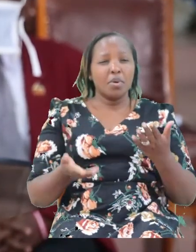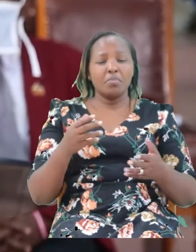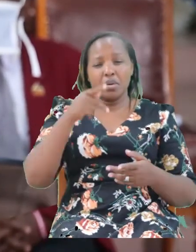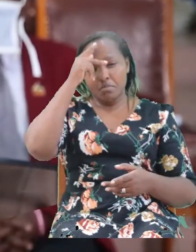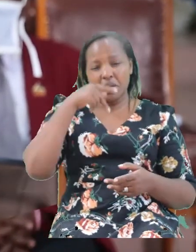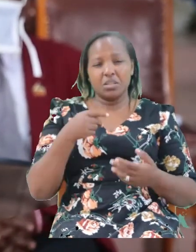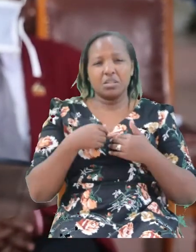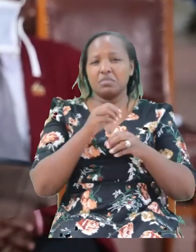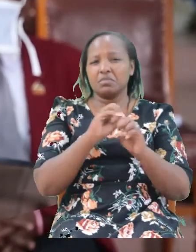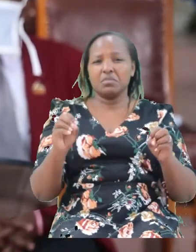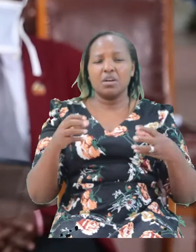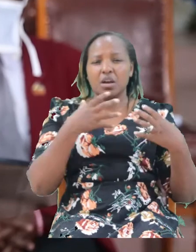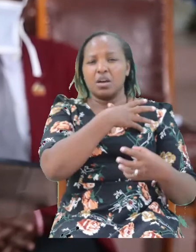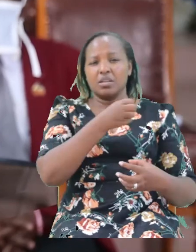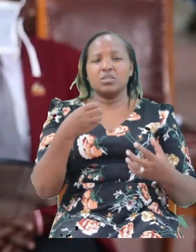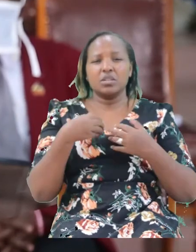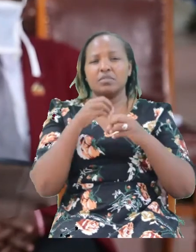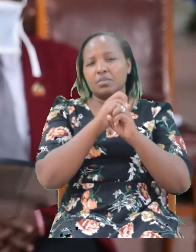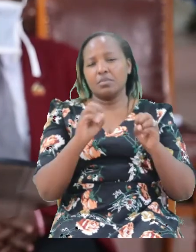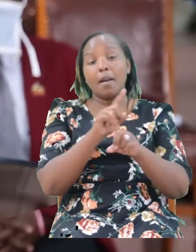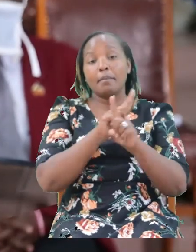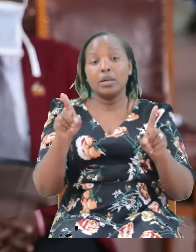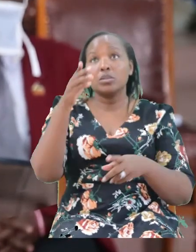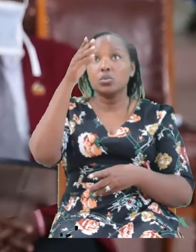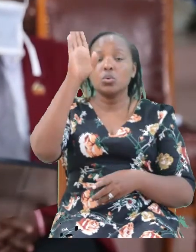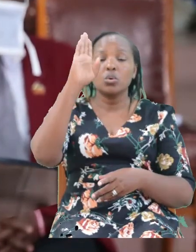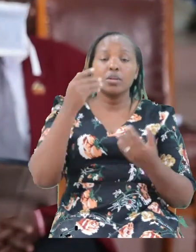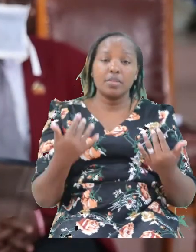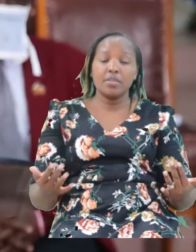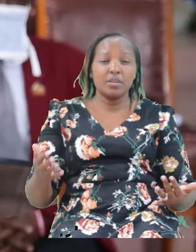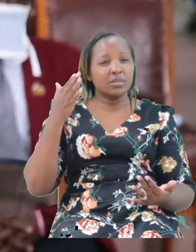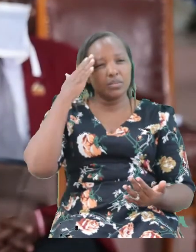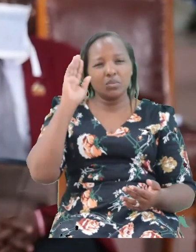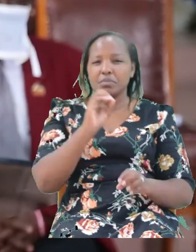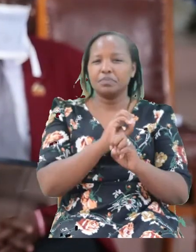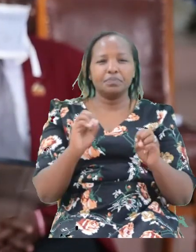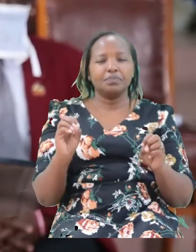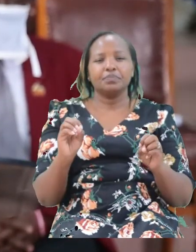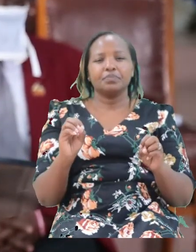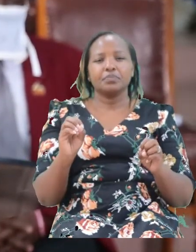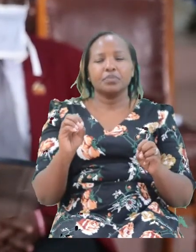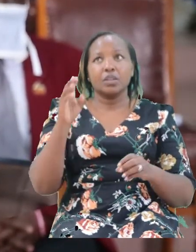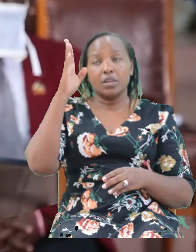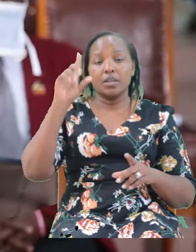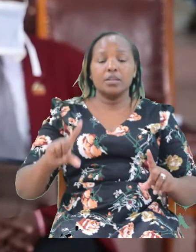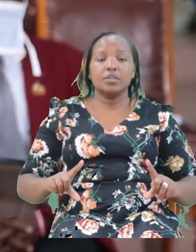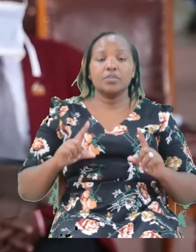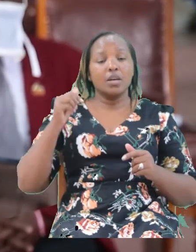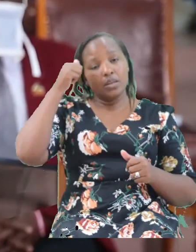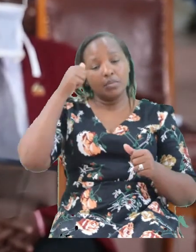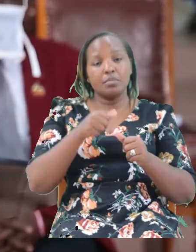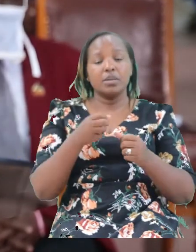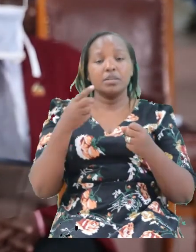kosa mali, lakini mambo ya Mungu hayajulikani, na Mungu yupo. Kwa hivyo tukumbuke mambo haya